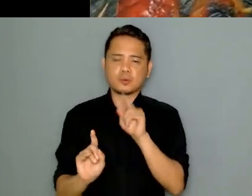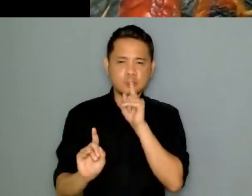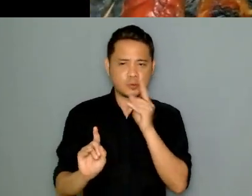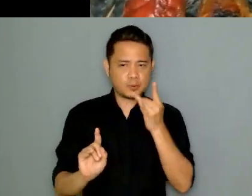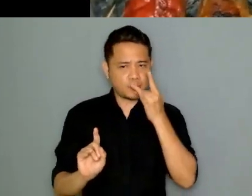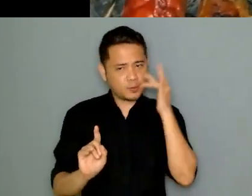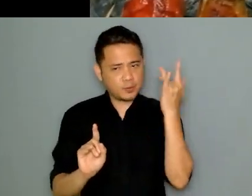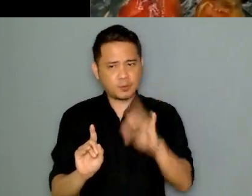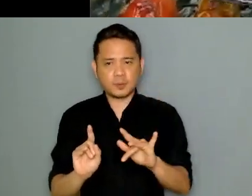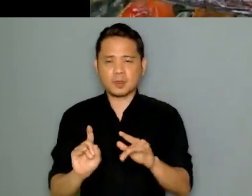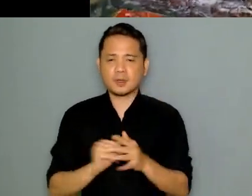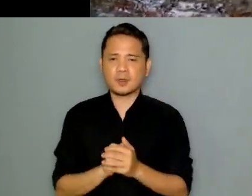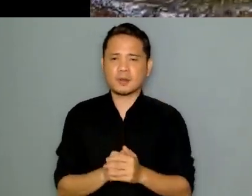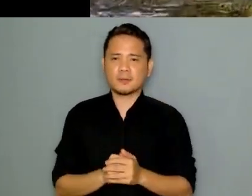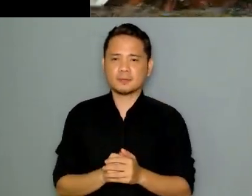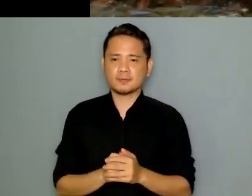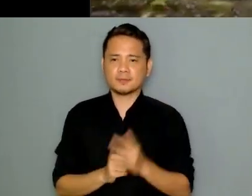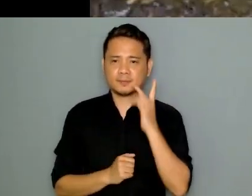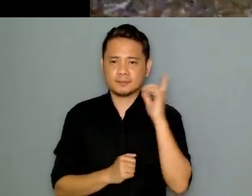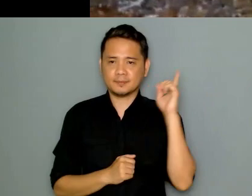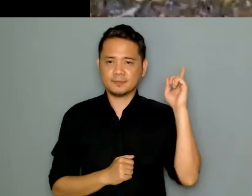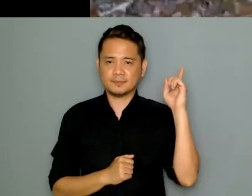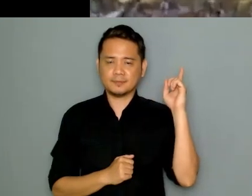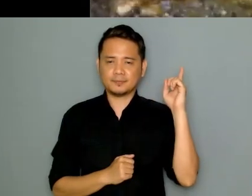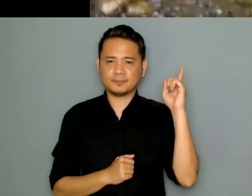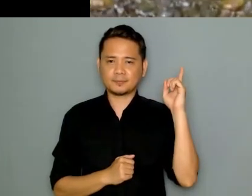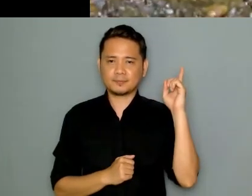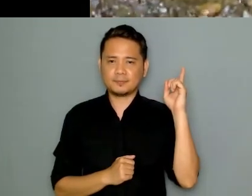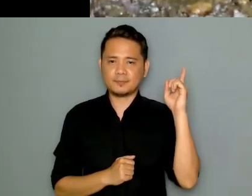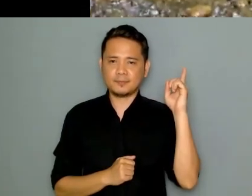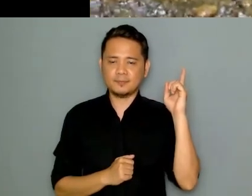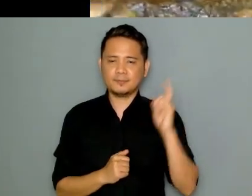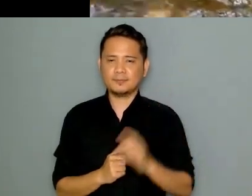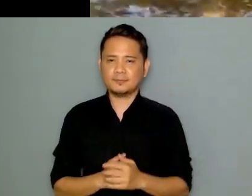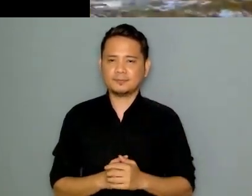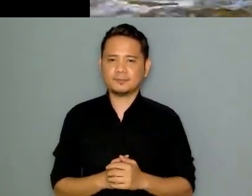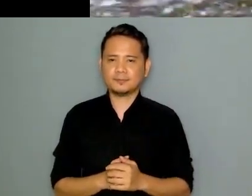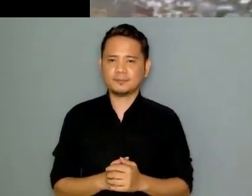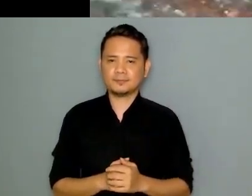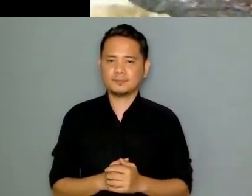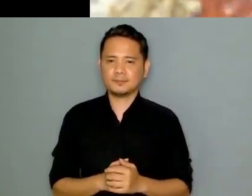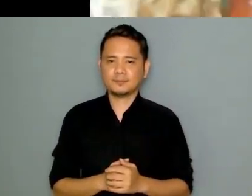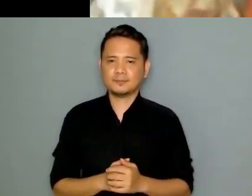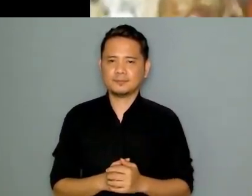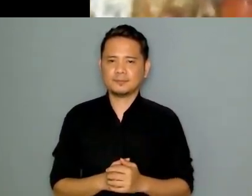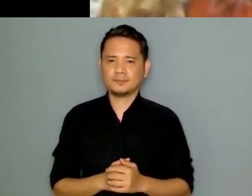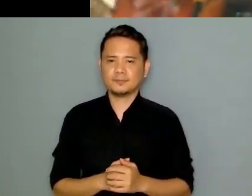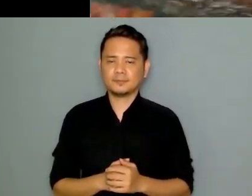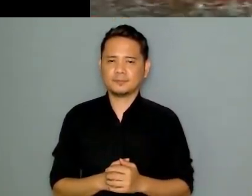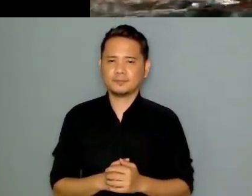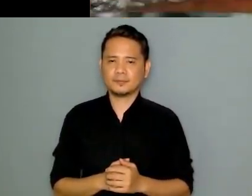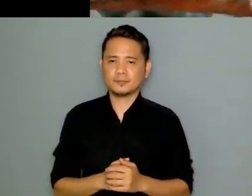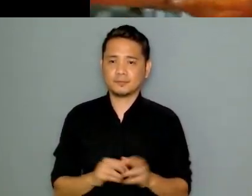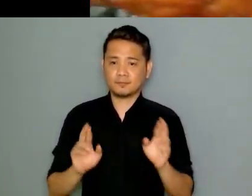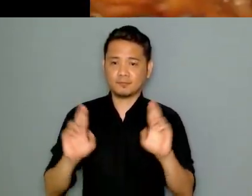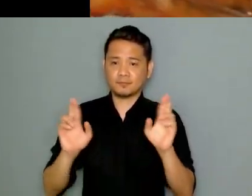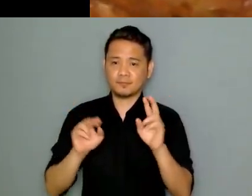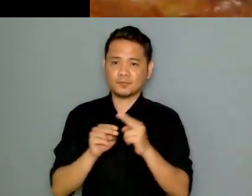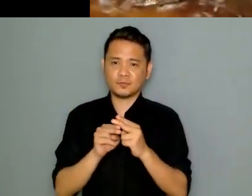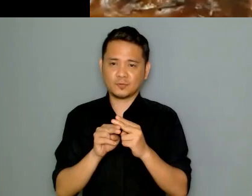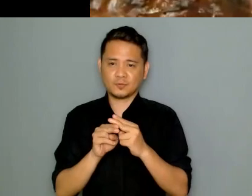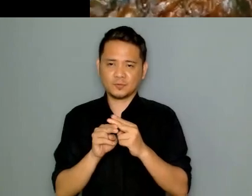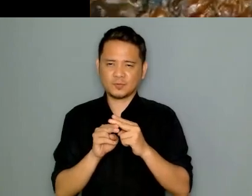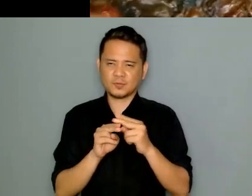na, at pinapainin na lang natin dito yung ating hito. Sa loob ng mga ilang minuto pa ay pwede na siyang alisin,